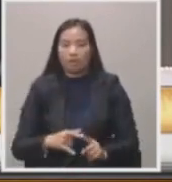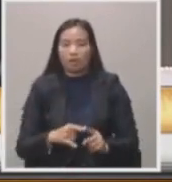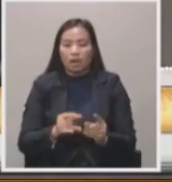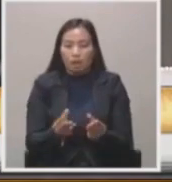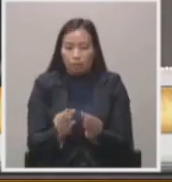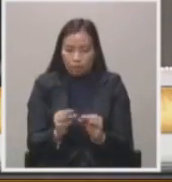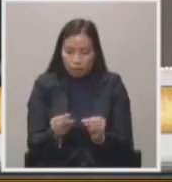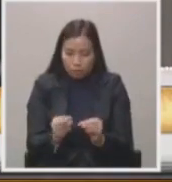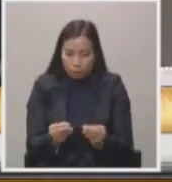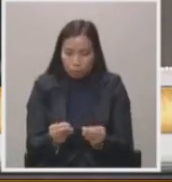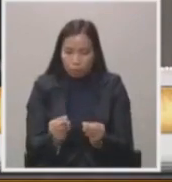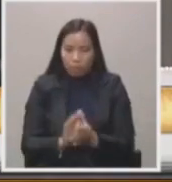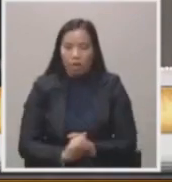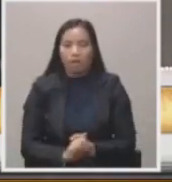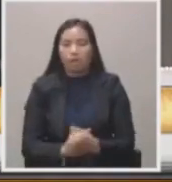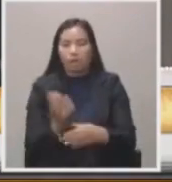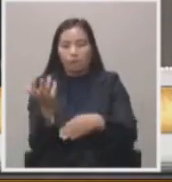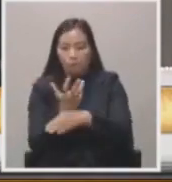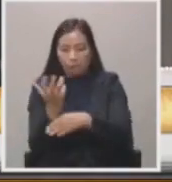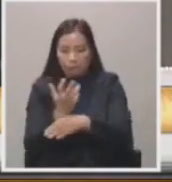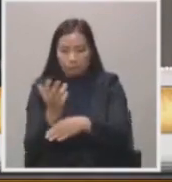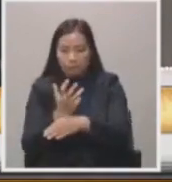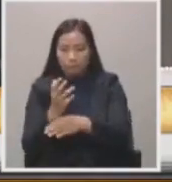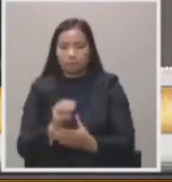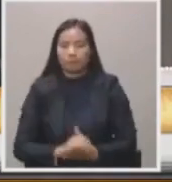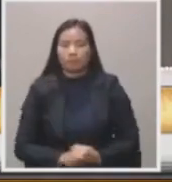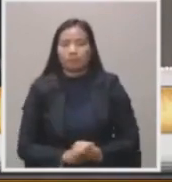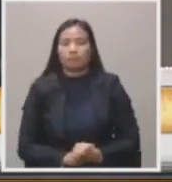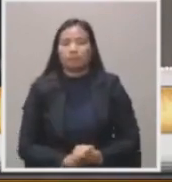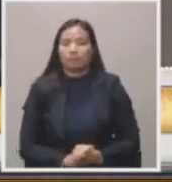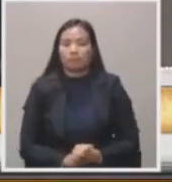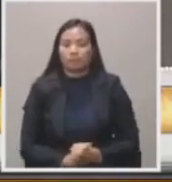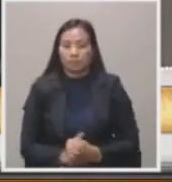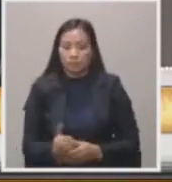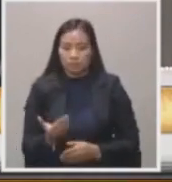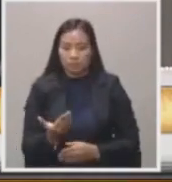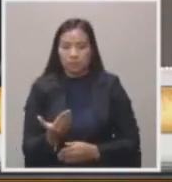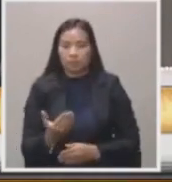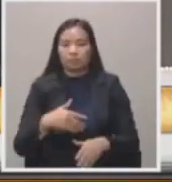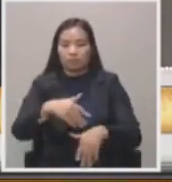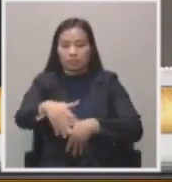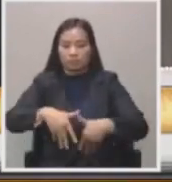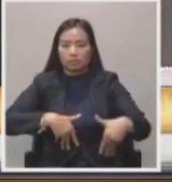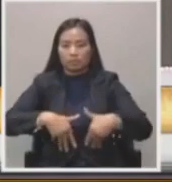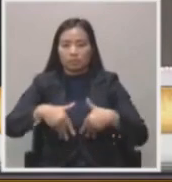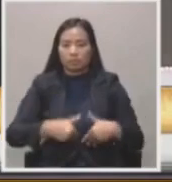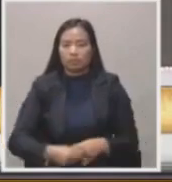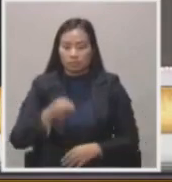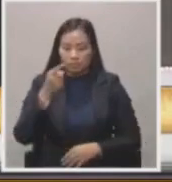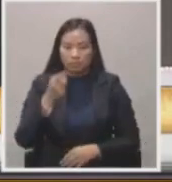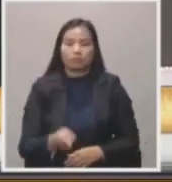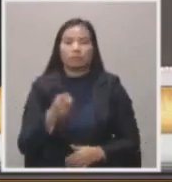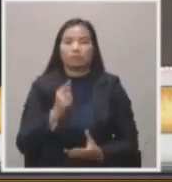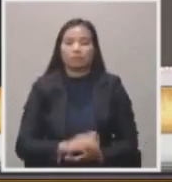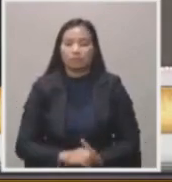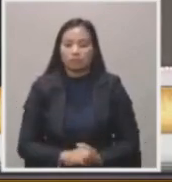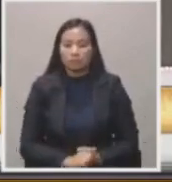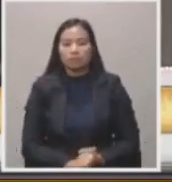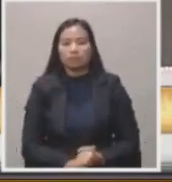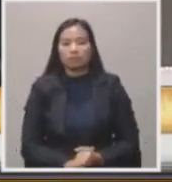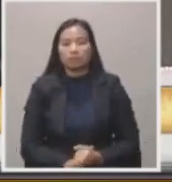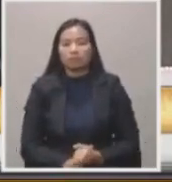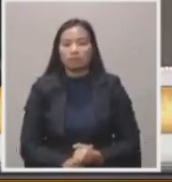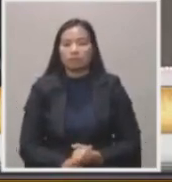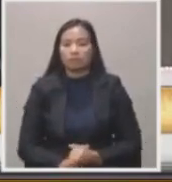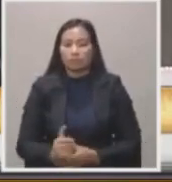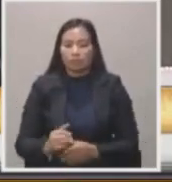ศน์เป็นคลื่นที่เป็นของประชาชนอย่างแท้จริงไม่ได้อยู่ในอ